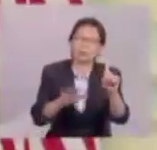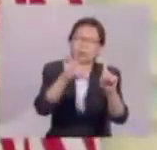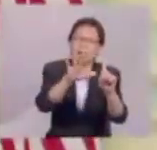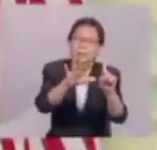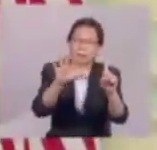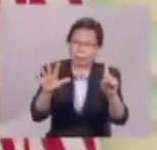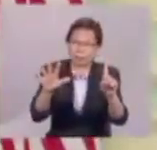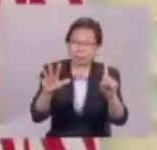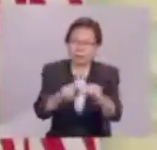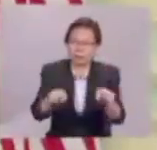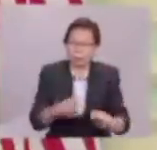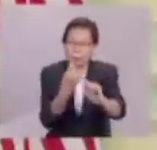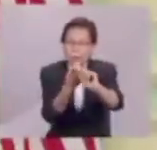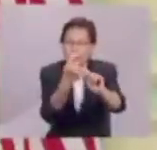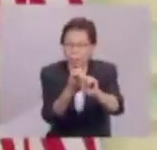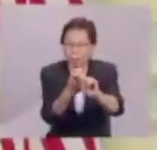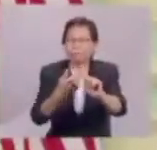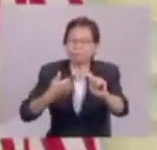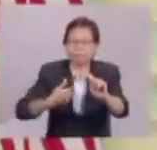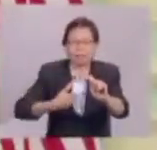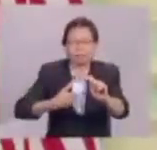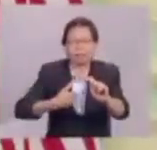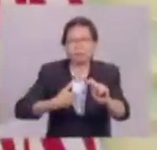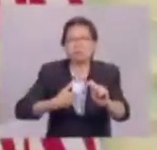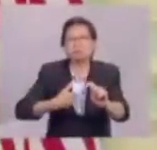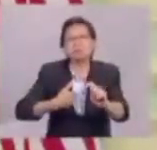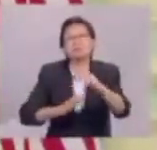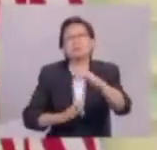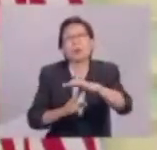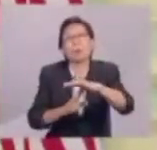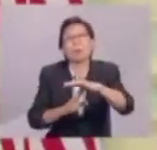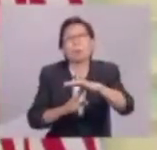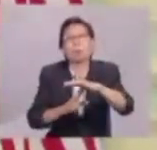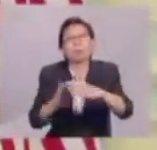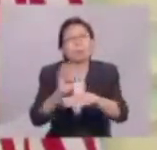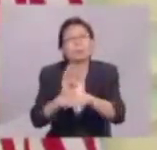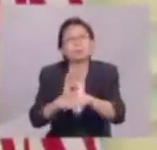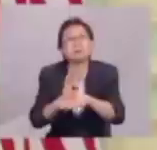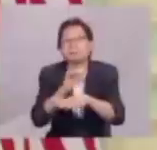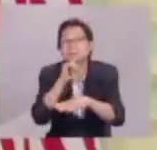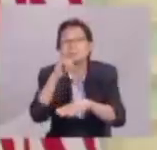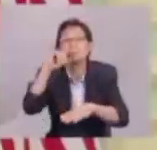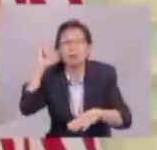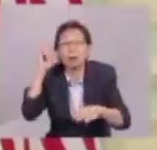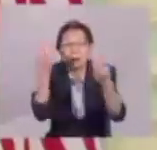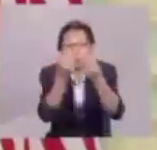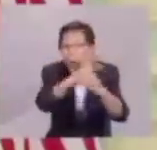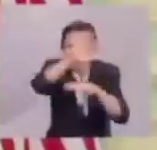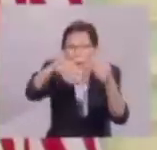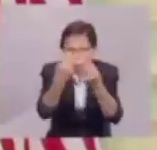155 tapak binaan didapati tidak beroperasi semalam. Dari segi jumlah